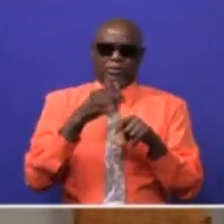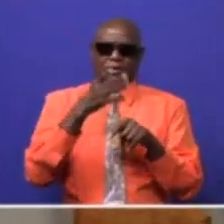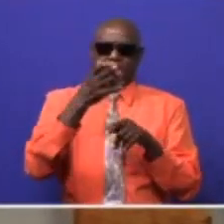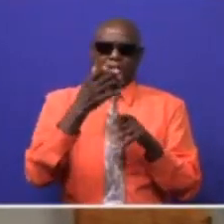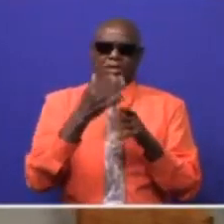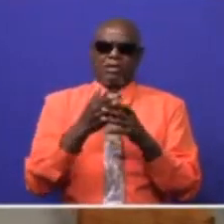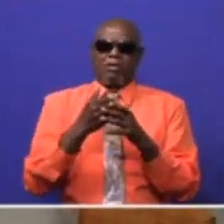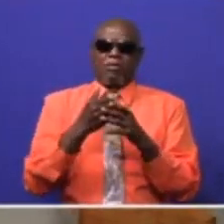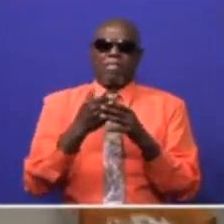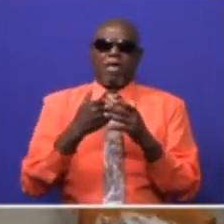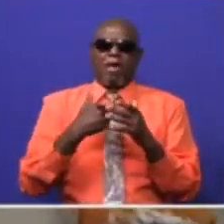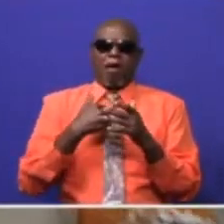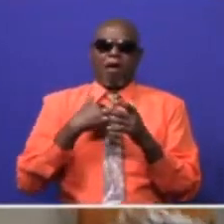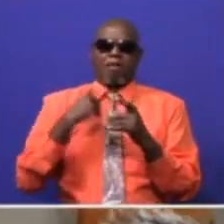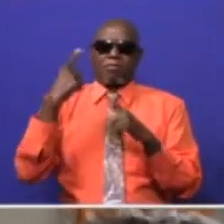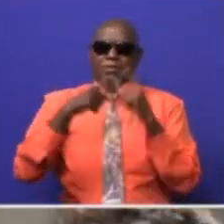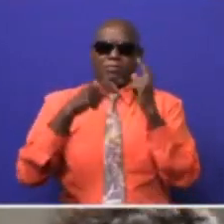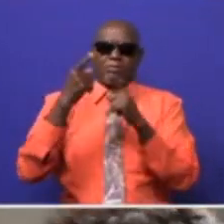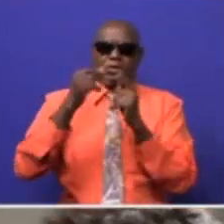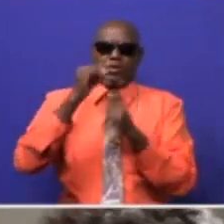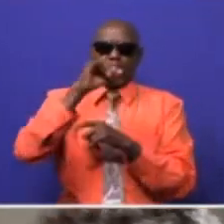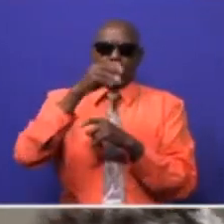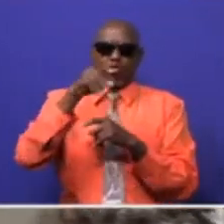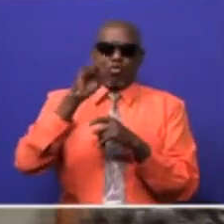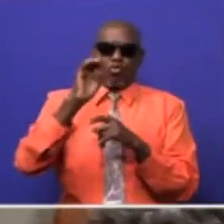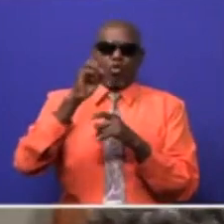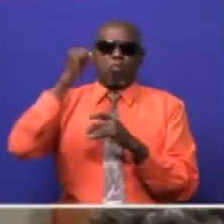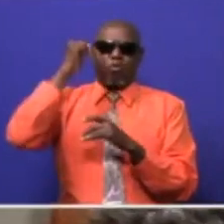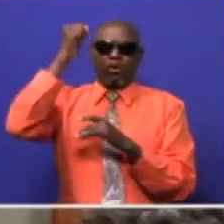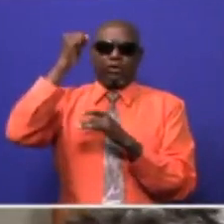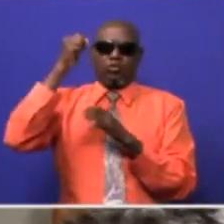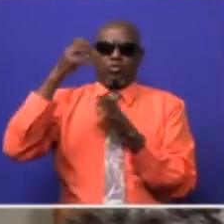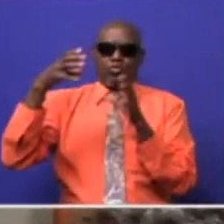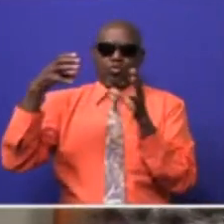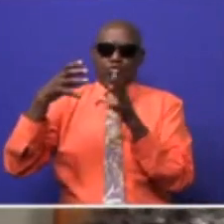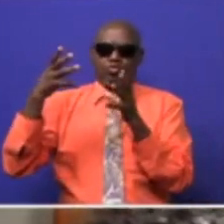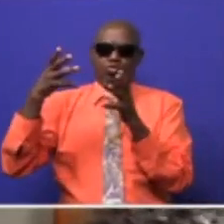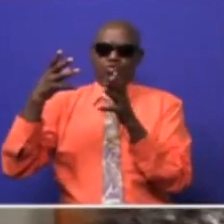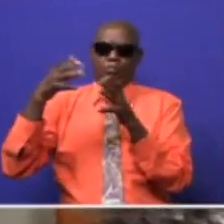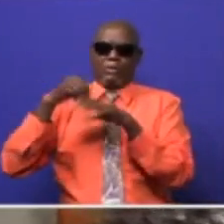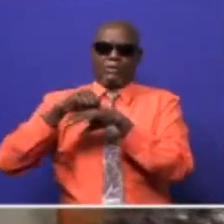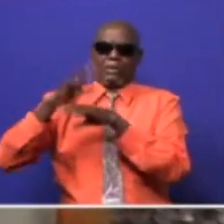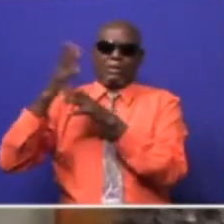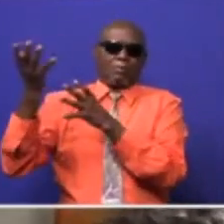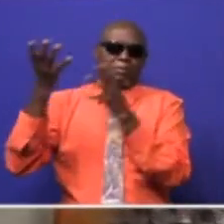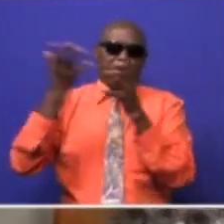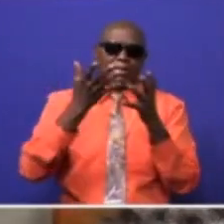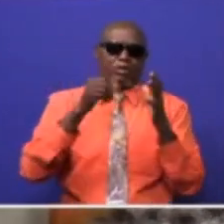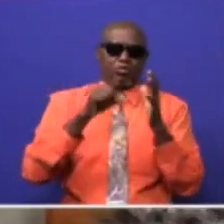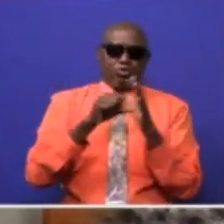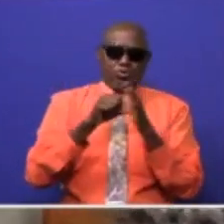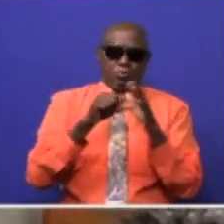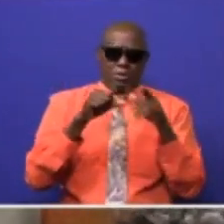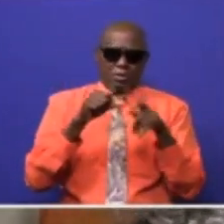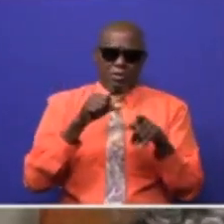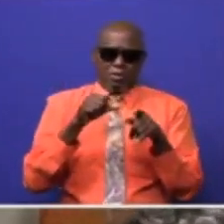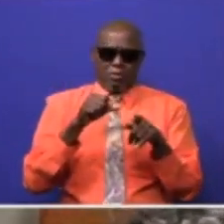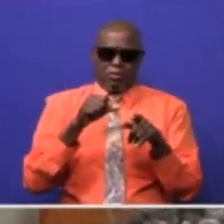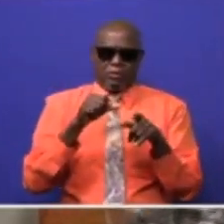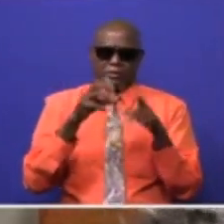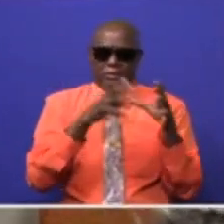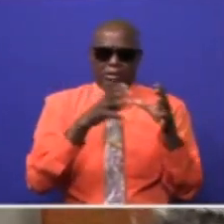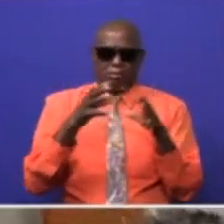ni political goons ambao wameletwa walete shida hapa kwa chama. Hiyo pia tumekashifu